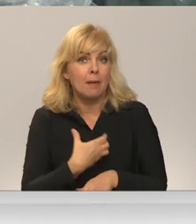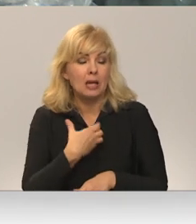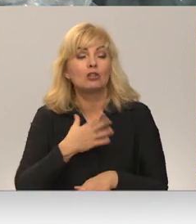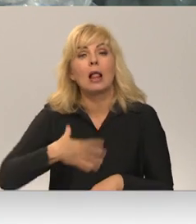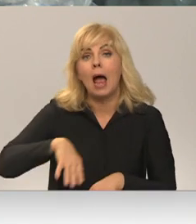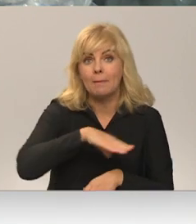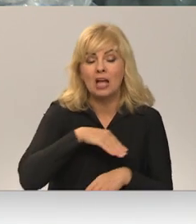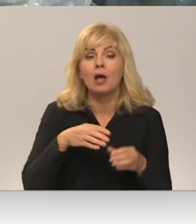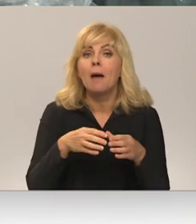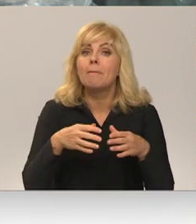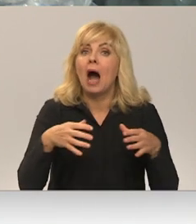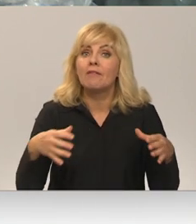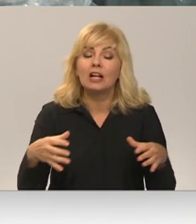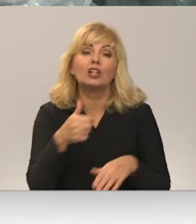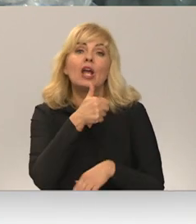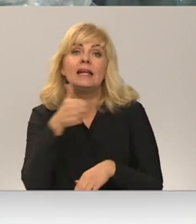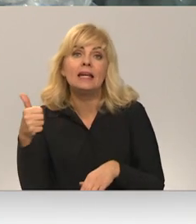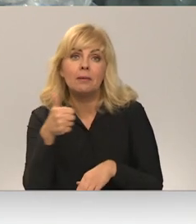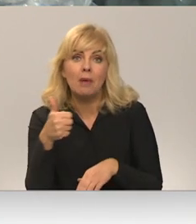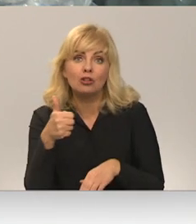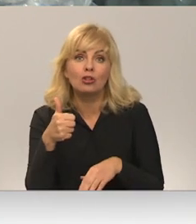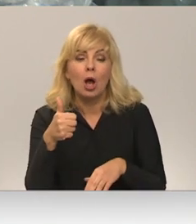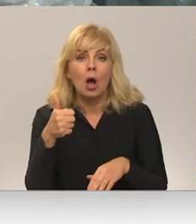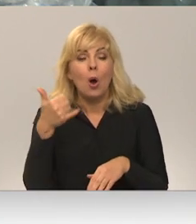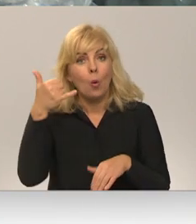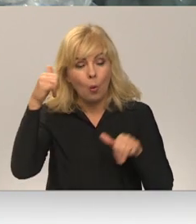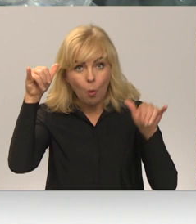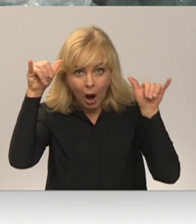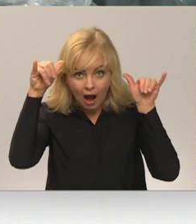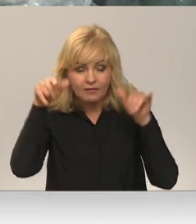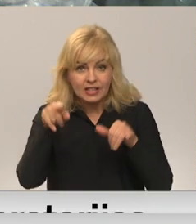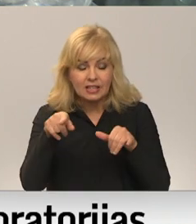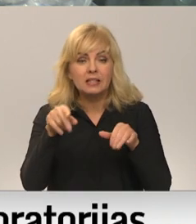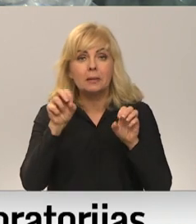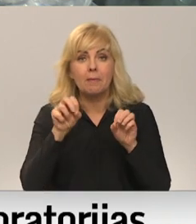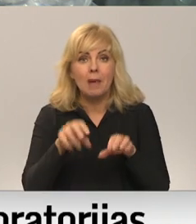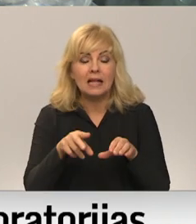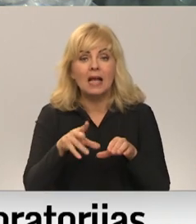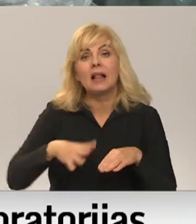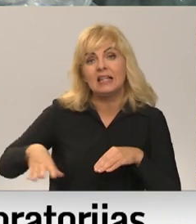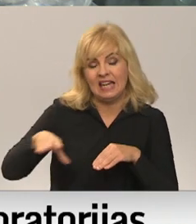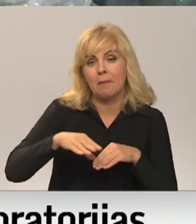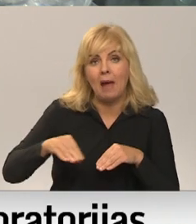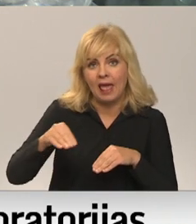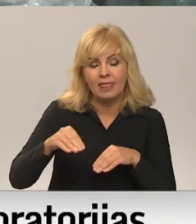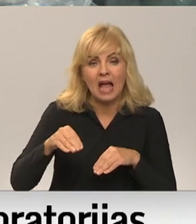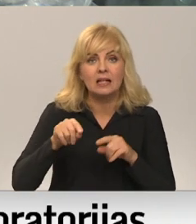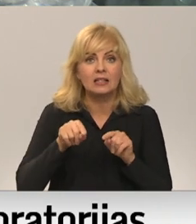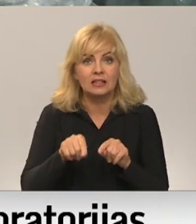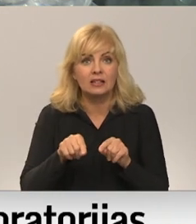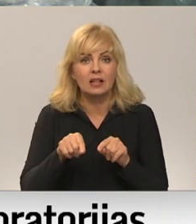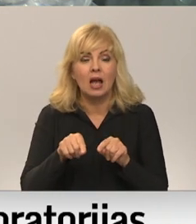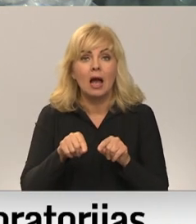mēs pavairotu kādas īpašas govis, govi līnijas, govi ģimenes